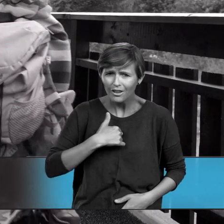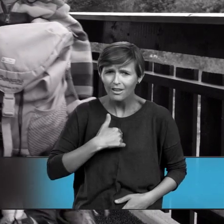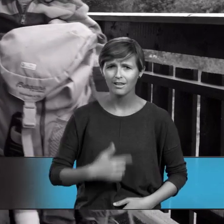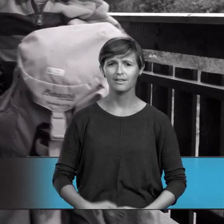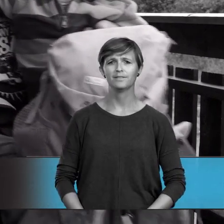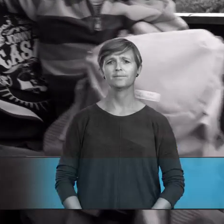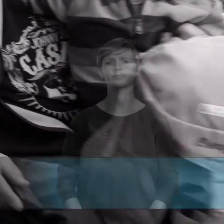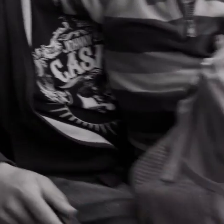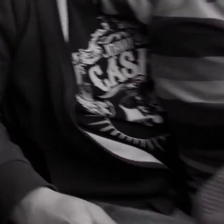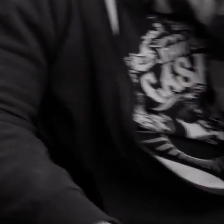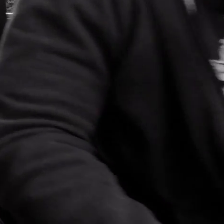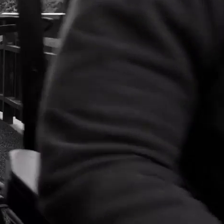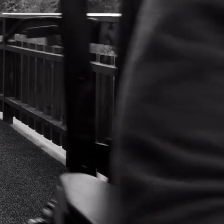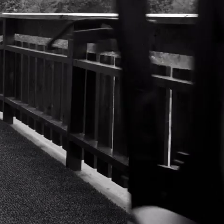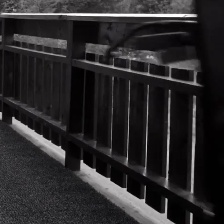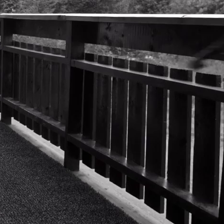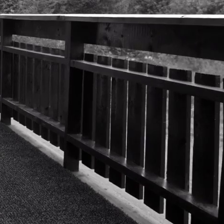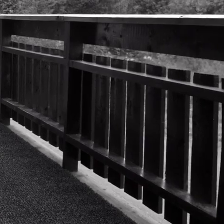ikke syk.